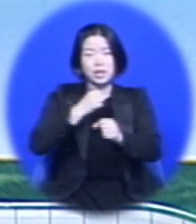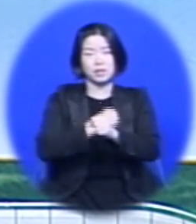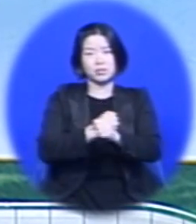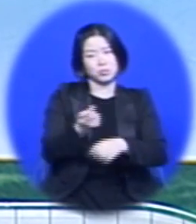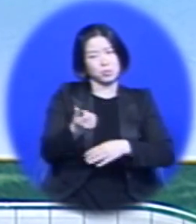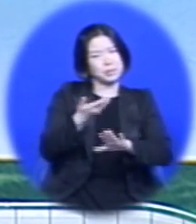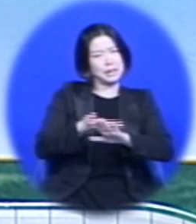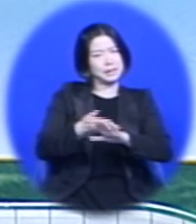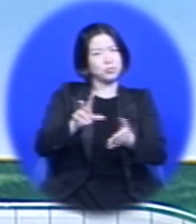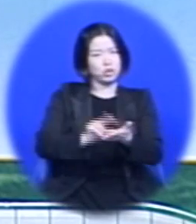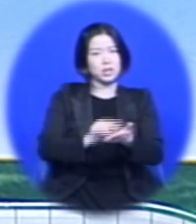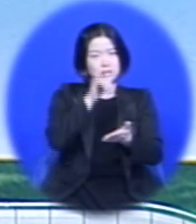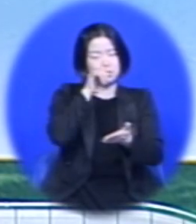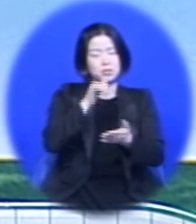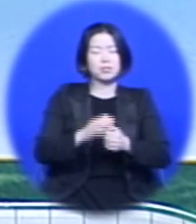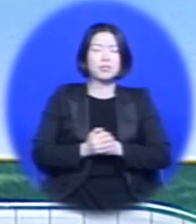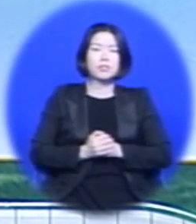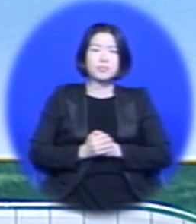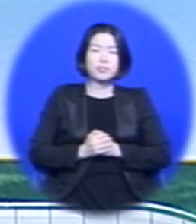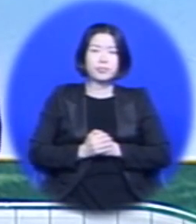다른 문제입니다.